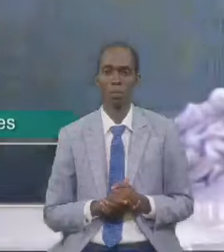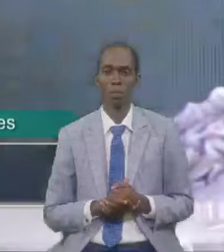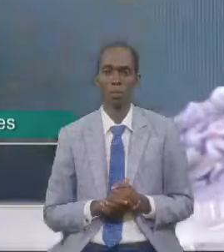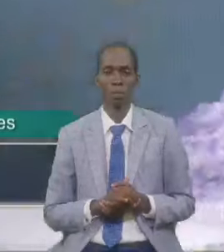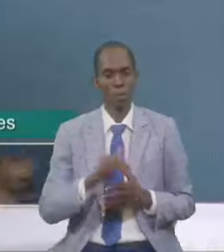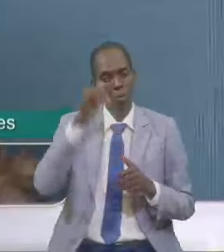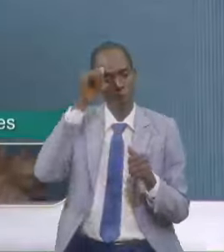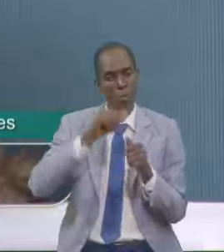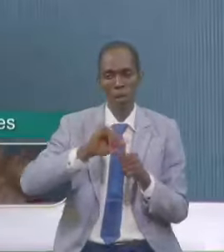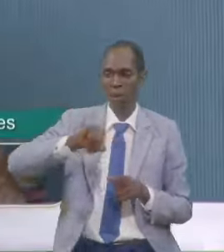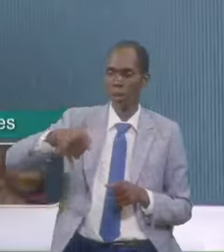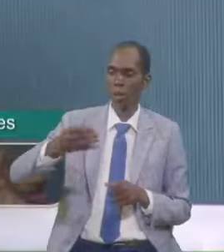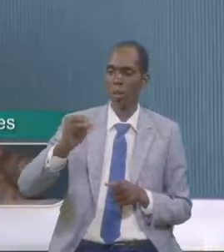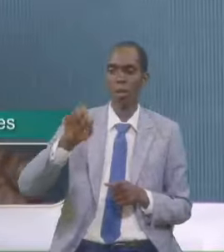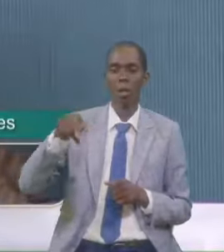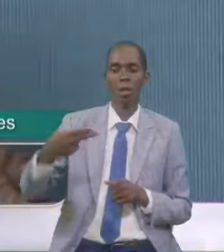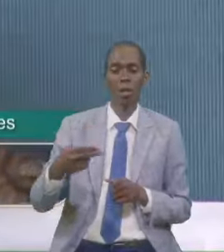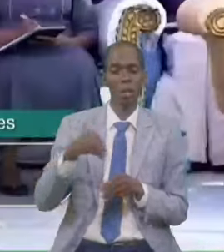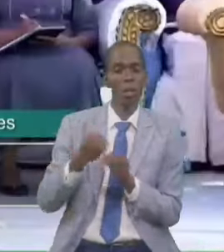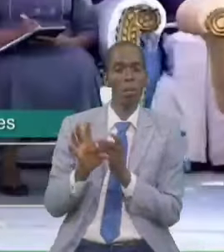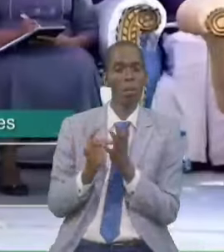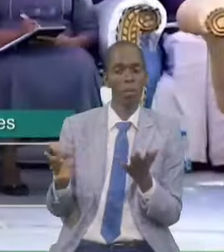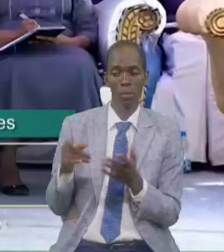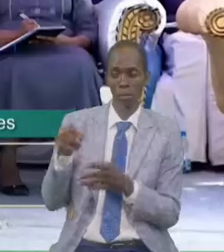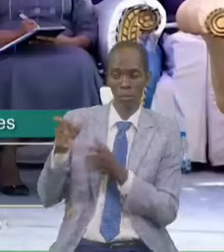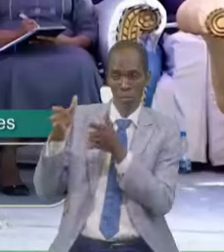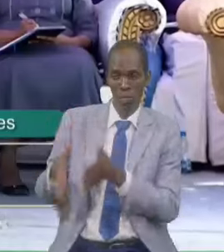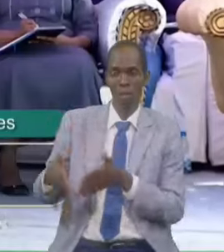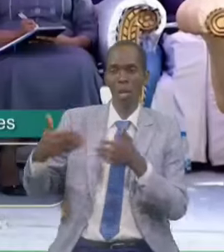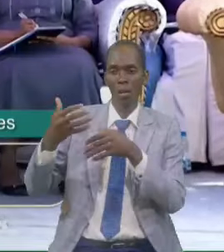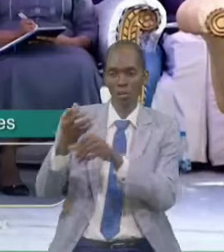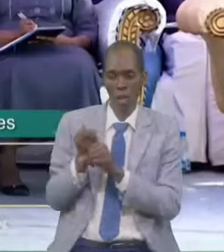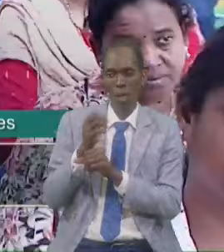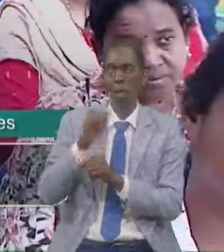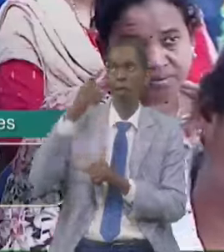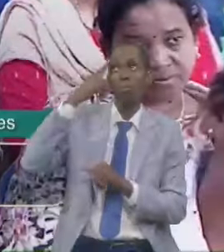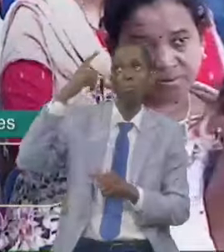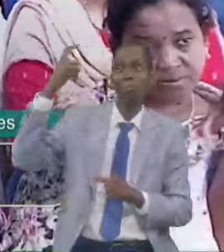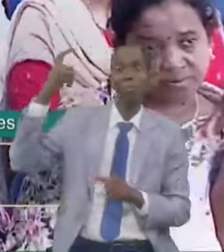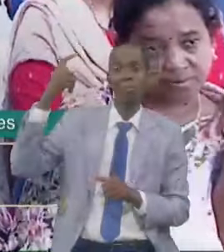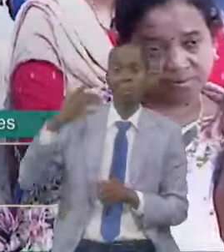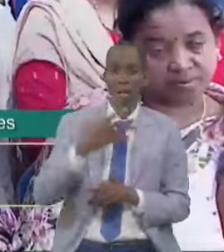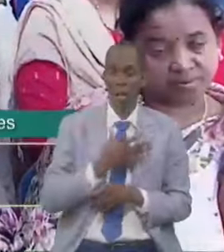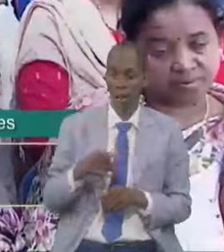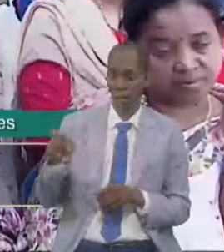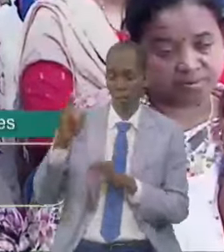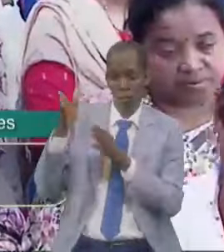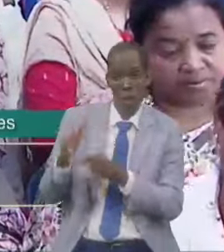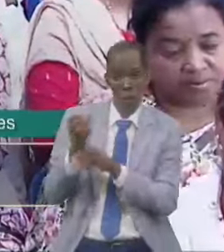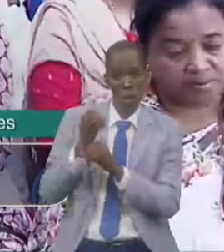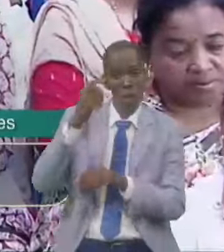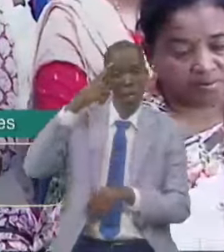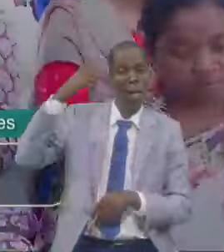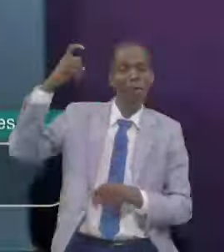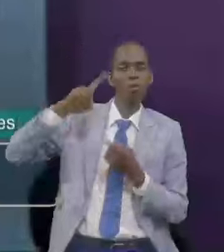the Bible had a dream. దేవుని యొక్క వాక్యంలో యోసేపునకు ఒక కల ఉంది. And the dream he had was to be a hero.